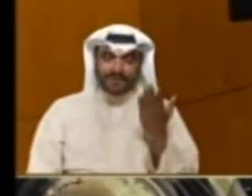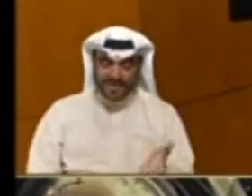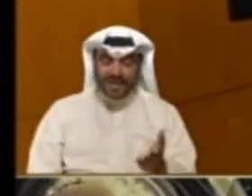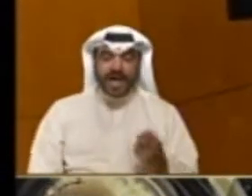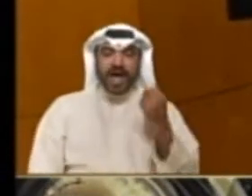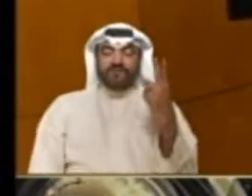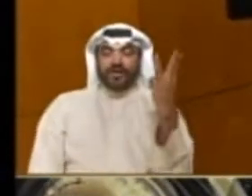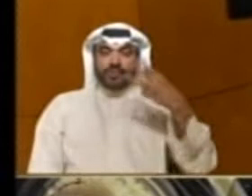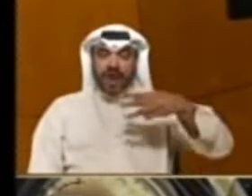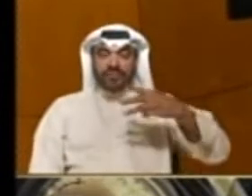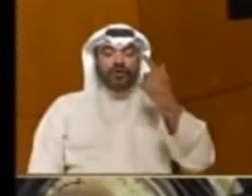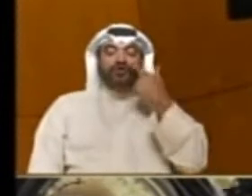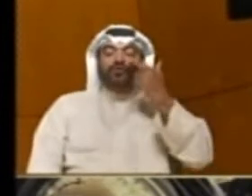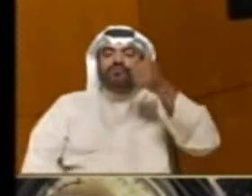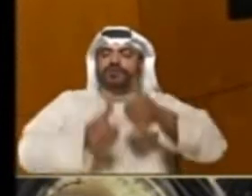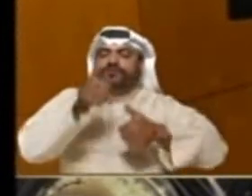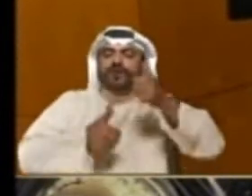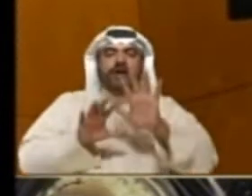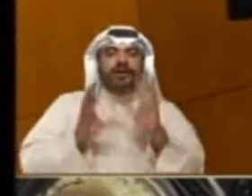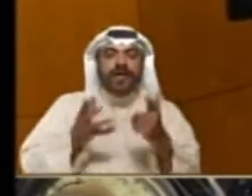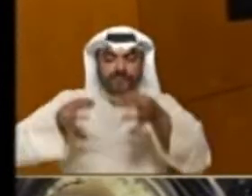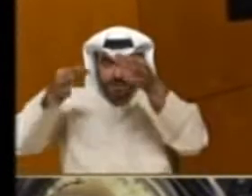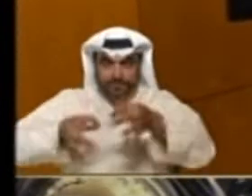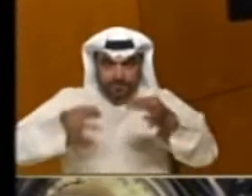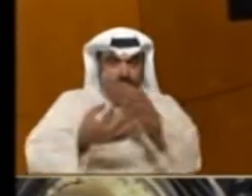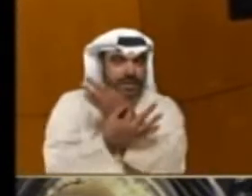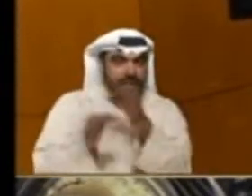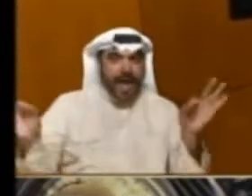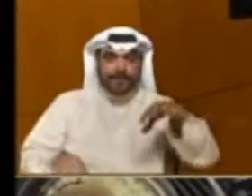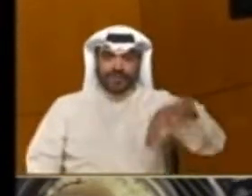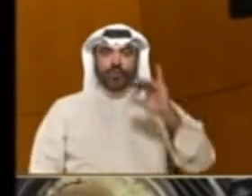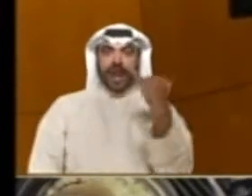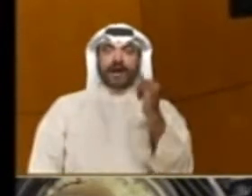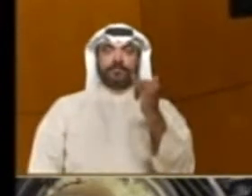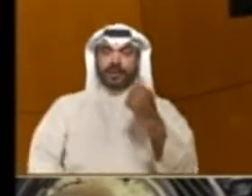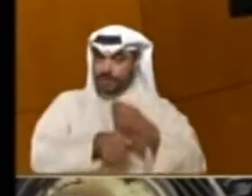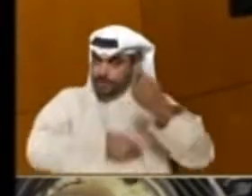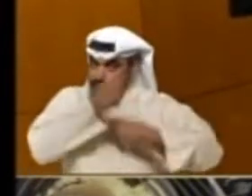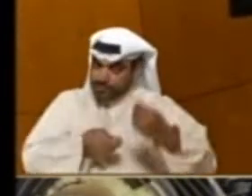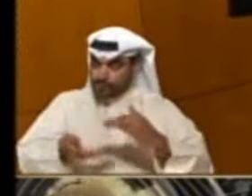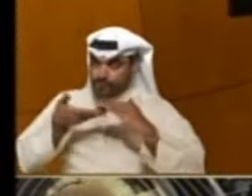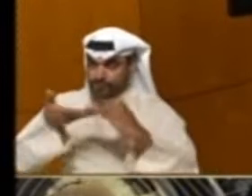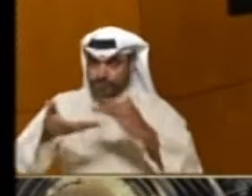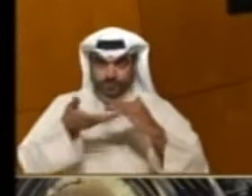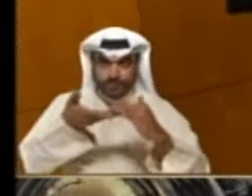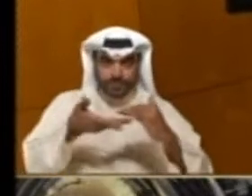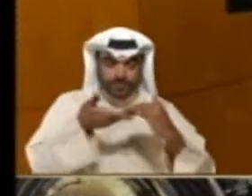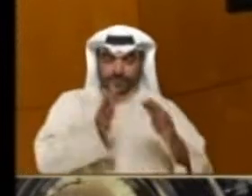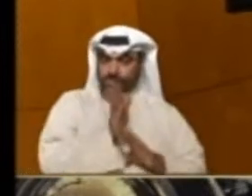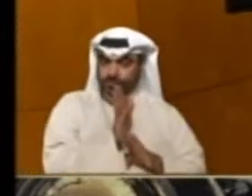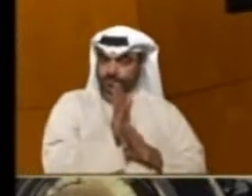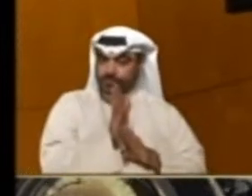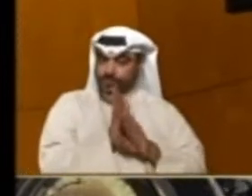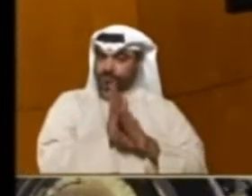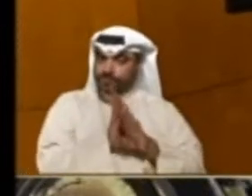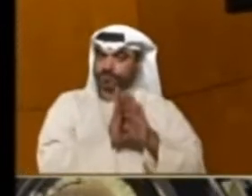ونقيسها حتى نتأكد أن الدول العربية جميعا قاعد تسعى إما